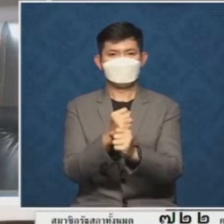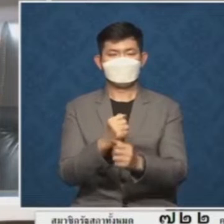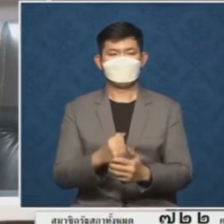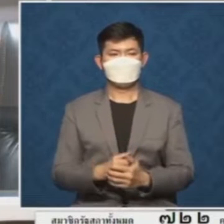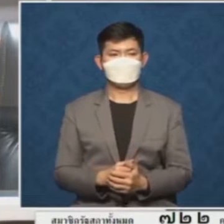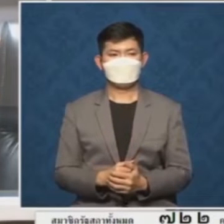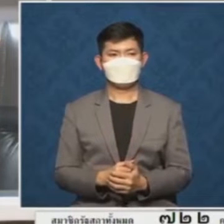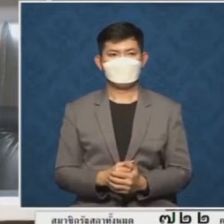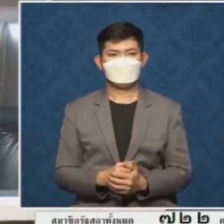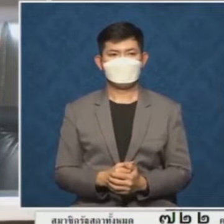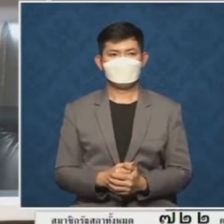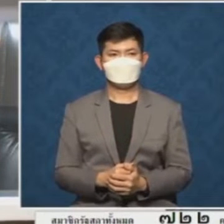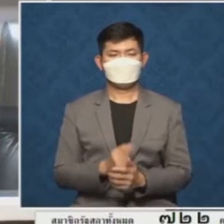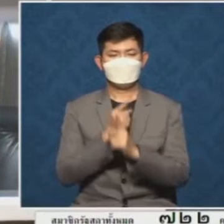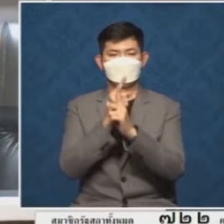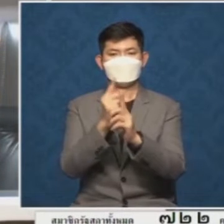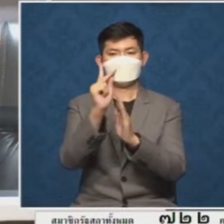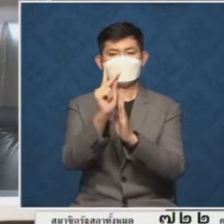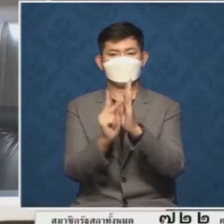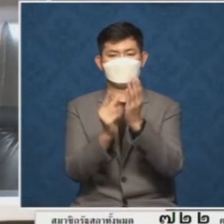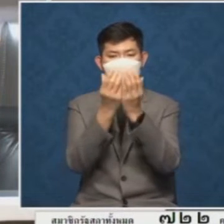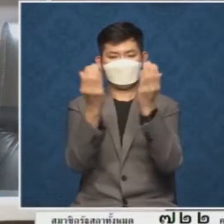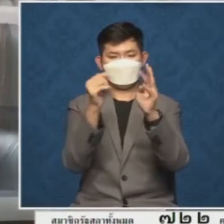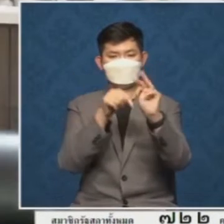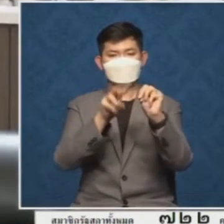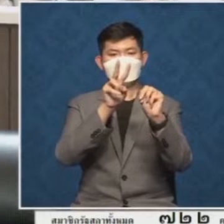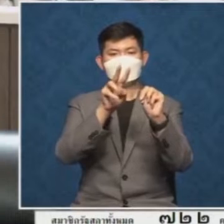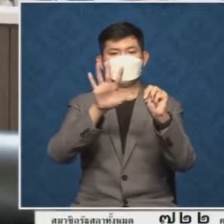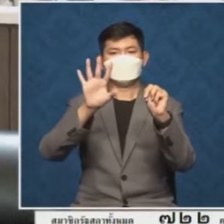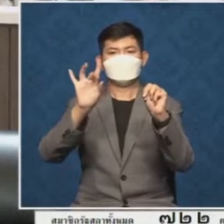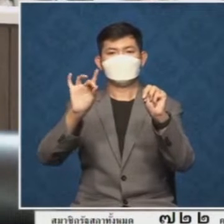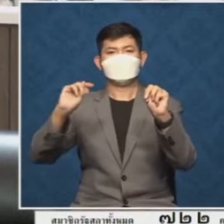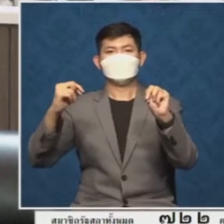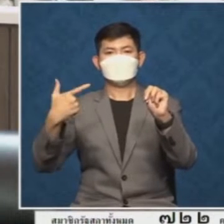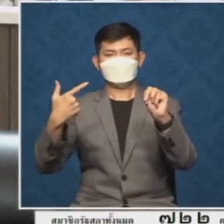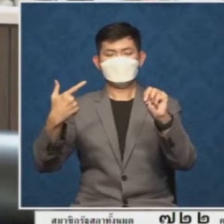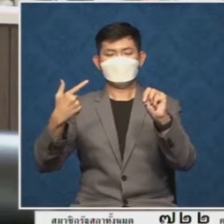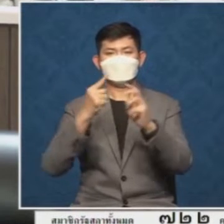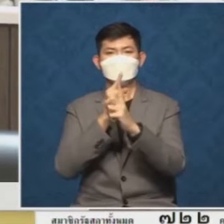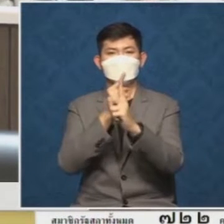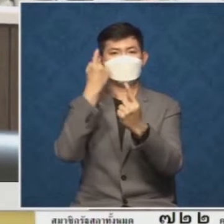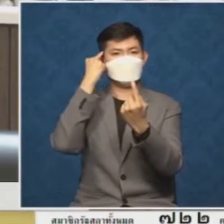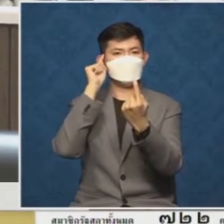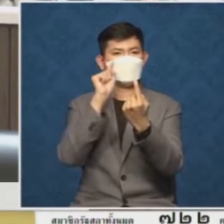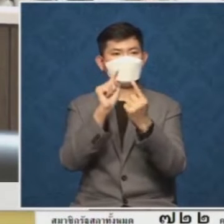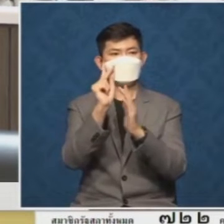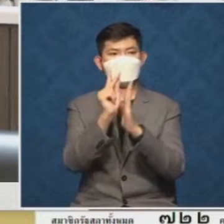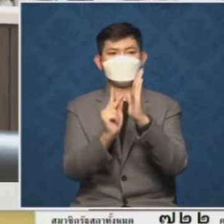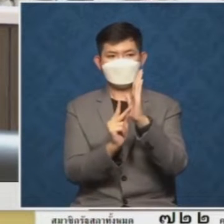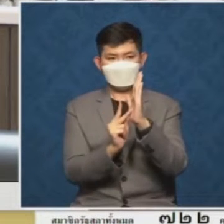เพื่อให้เป็นไปตามรัฐธรรมนูญมาตรา258งองูและก็ตามวัตถุประสงค์ของกฎหมายฉบับ